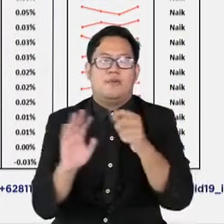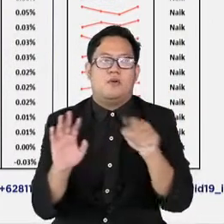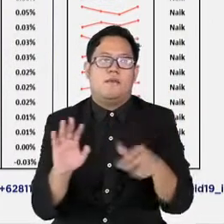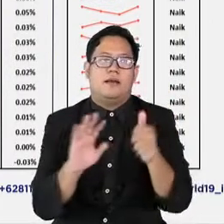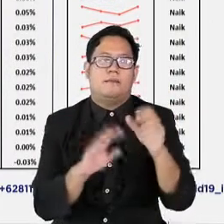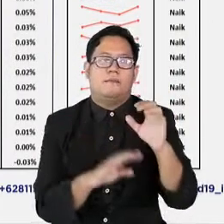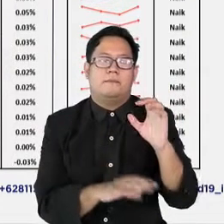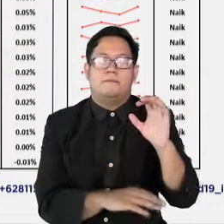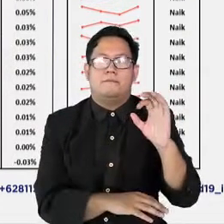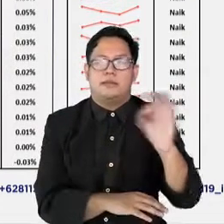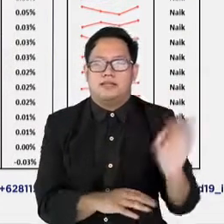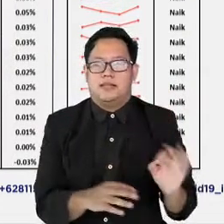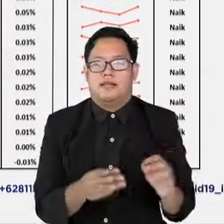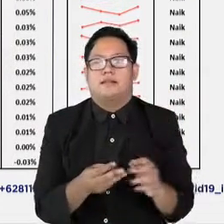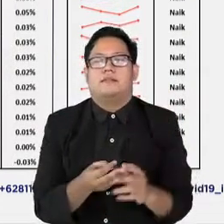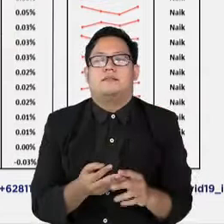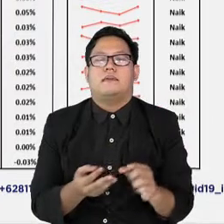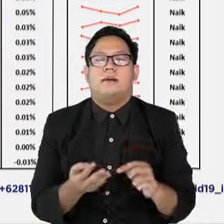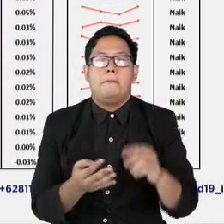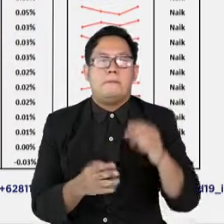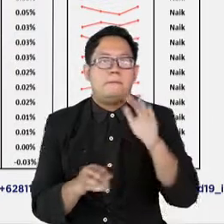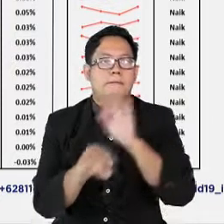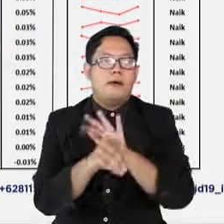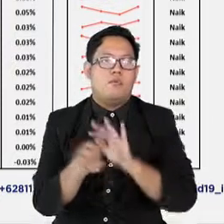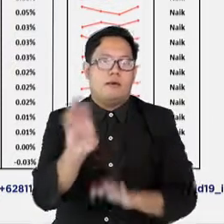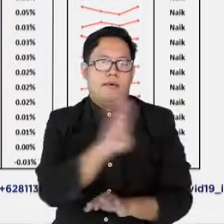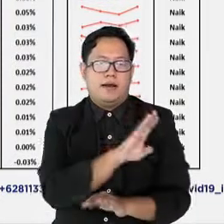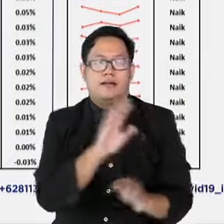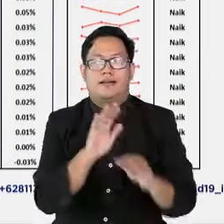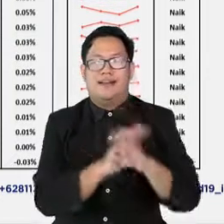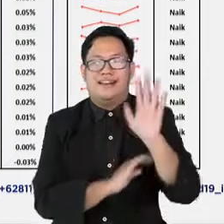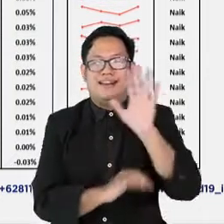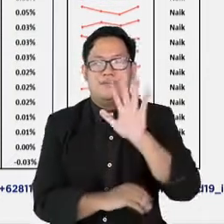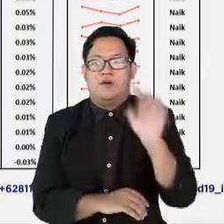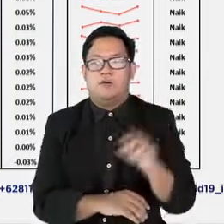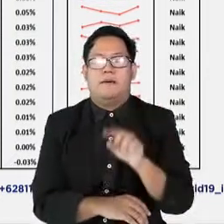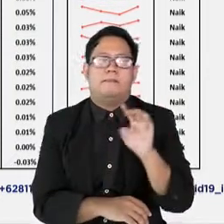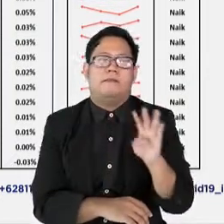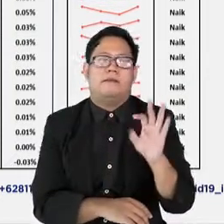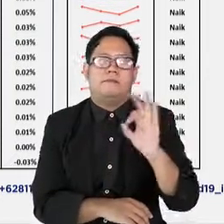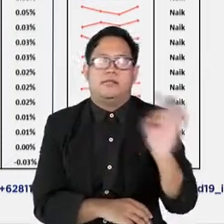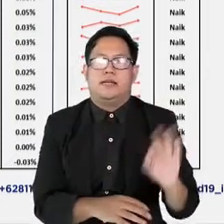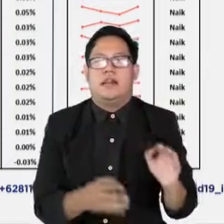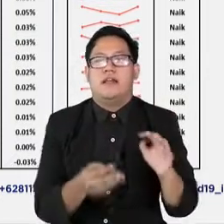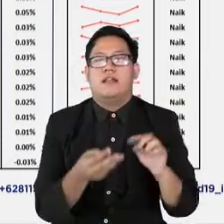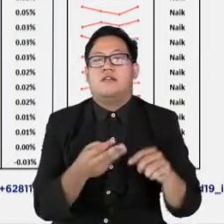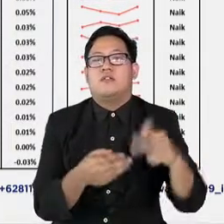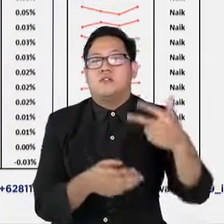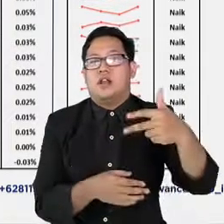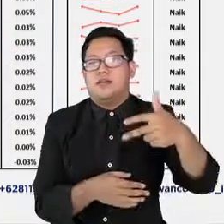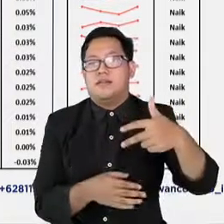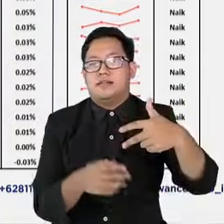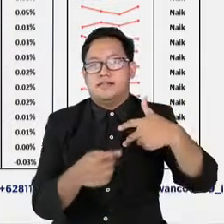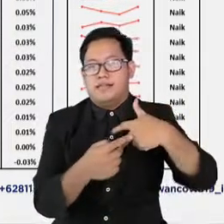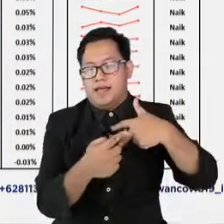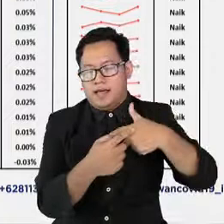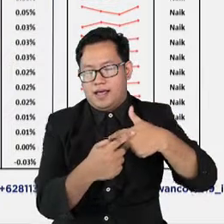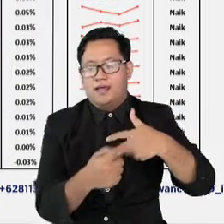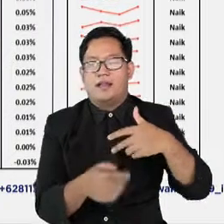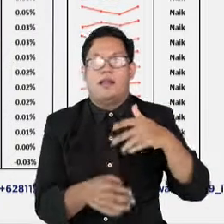sedangkan Papua Barat naik 5,5 4% Sulawesi Tengah naik 5,50